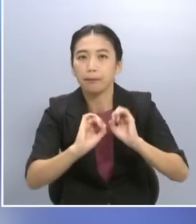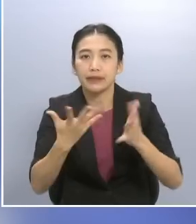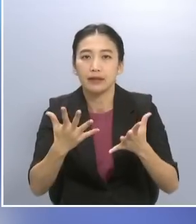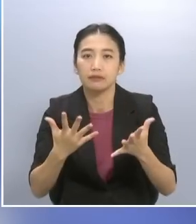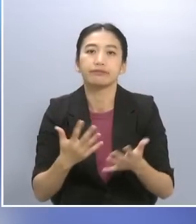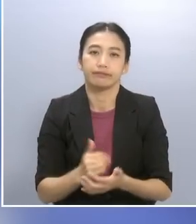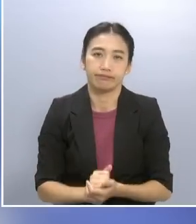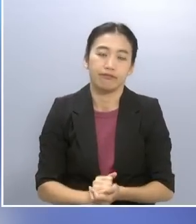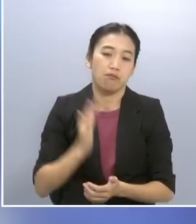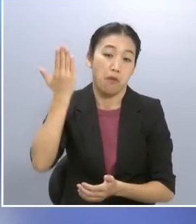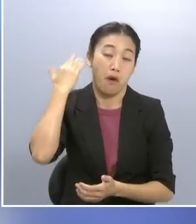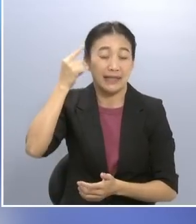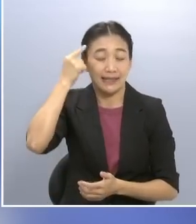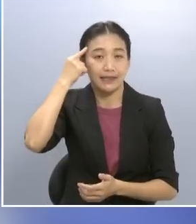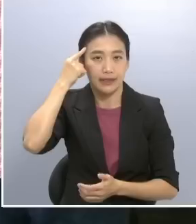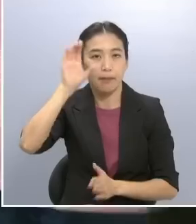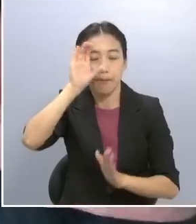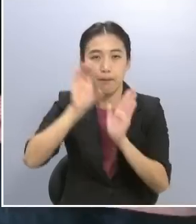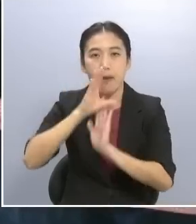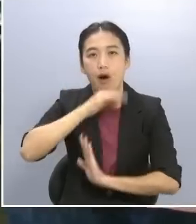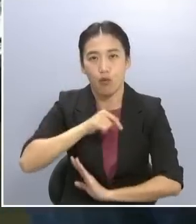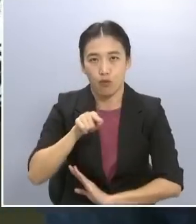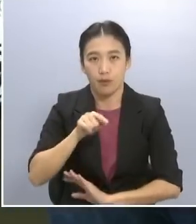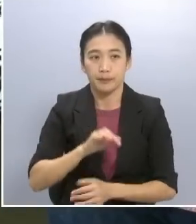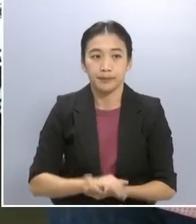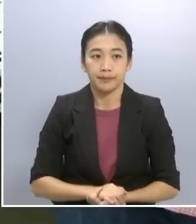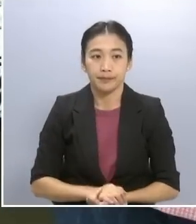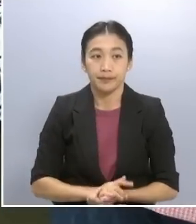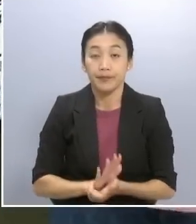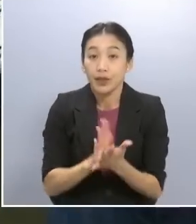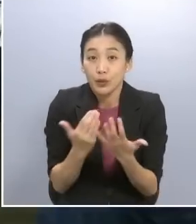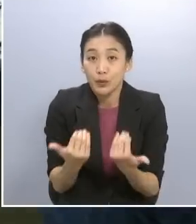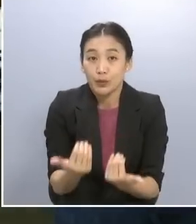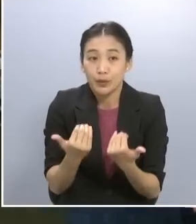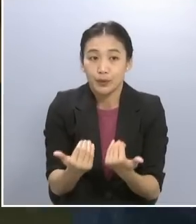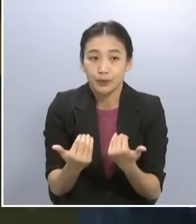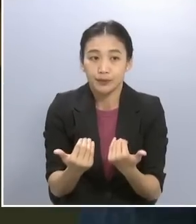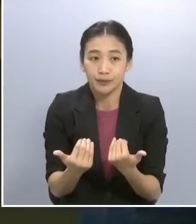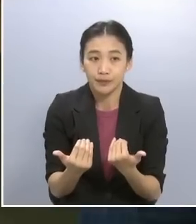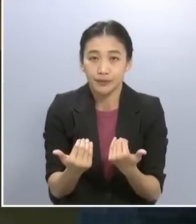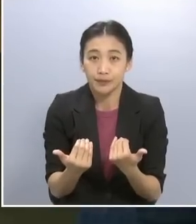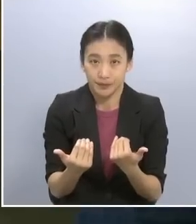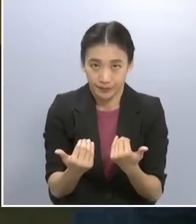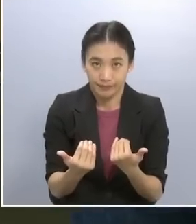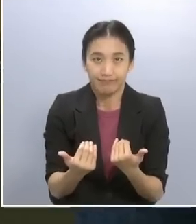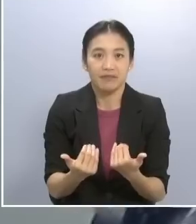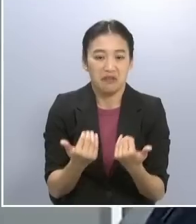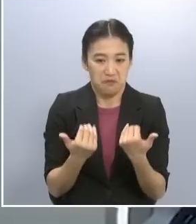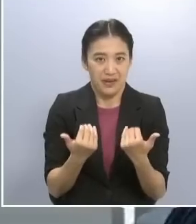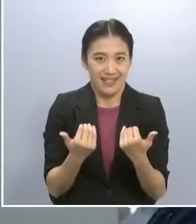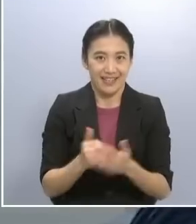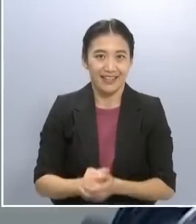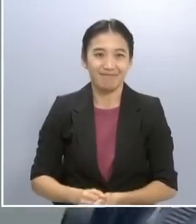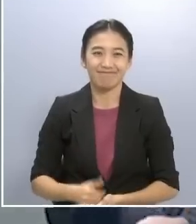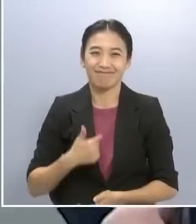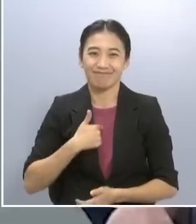ค่ะขณะที่วันนี้คุณชูวิทย์ไปตันนัดแล้วนะคะพานักเรียนทั้งหญิงและชายค่ะใส่ชุดมัธยม